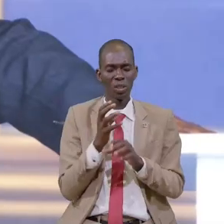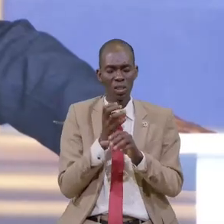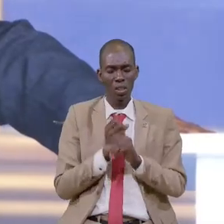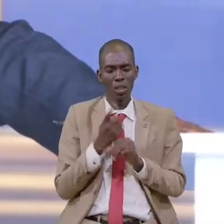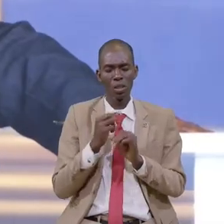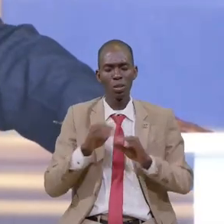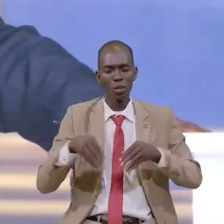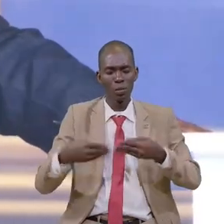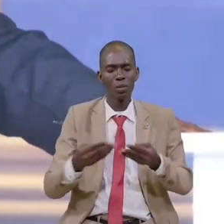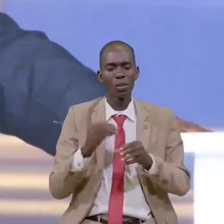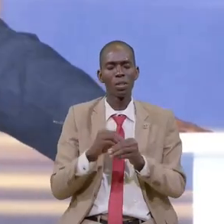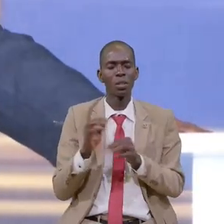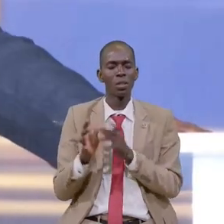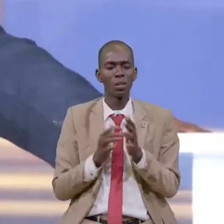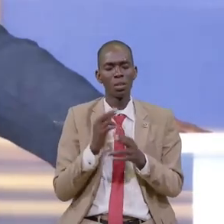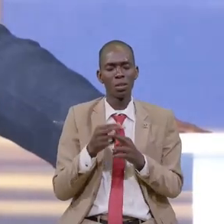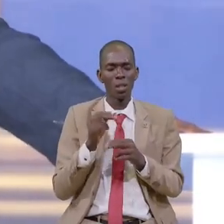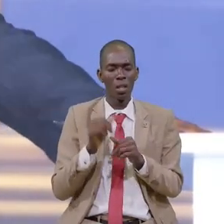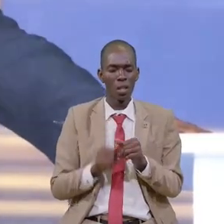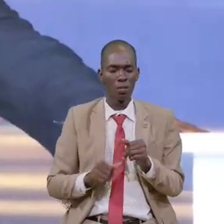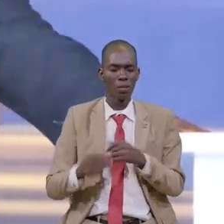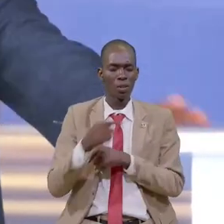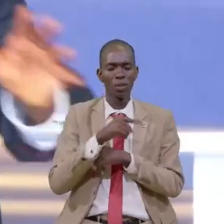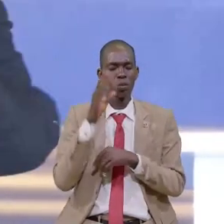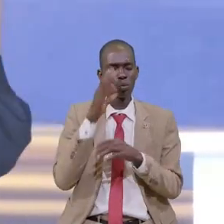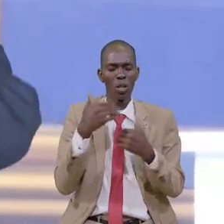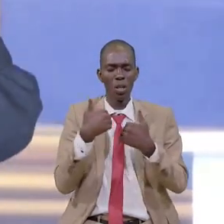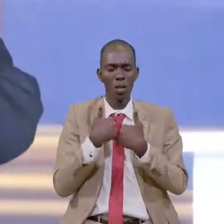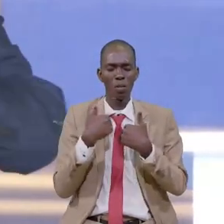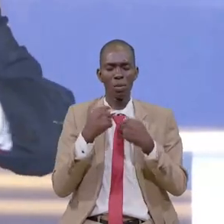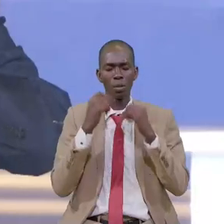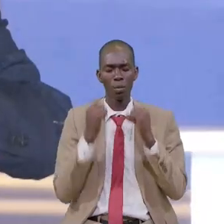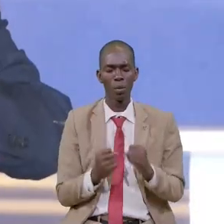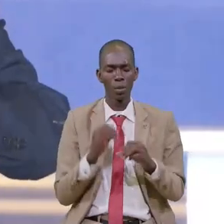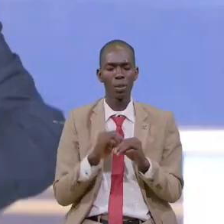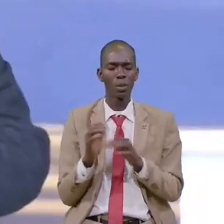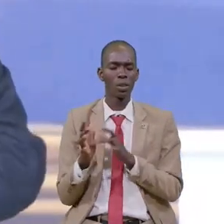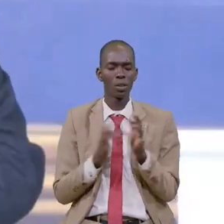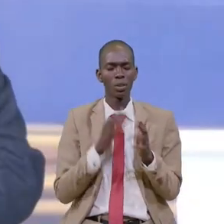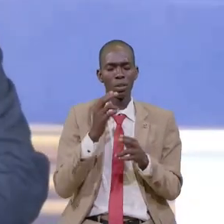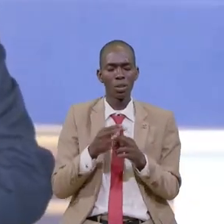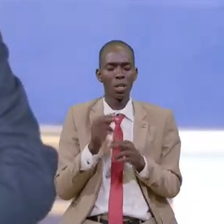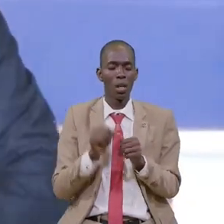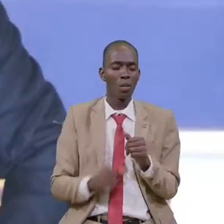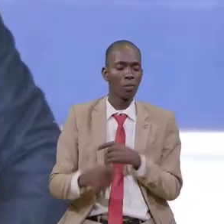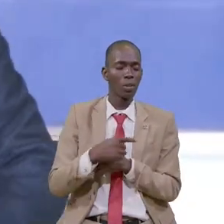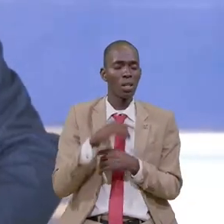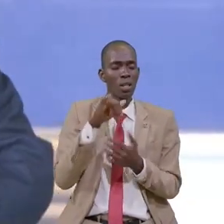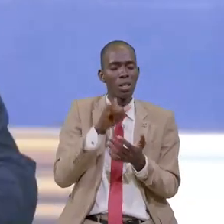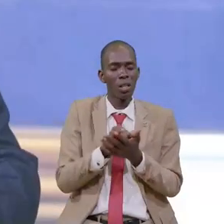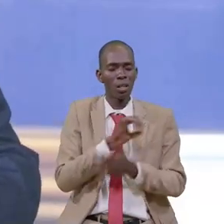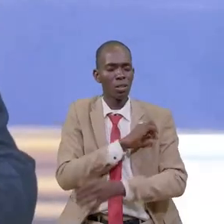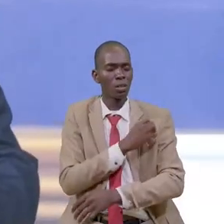Chaque jour, vous allez posséder la puissance. Chaque jour, cette énergie de